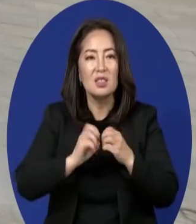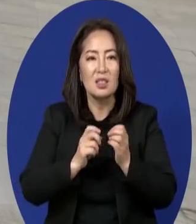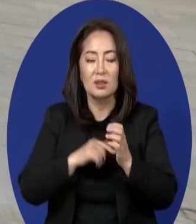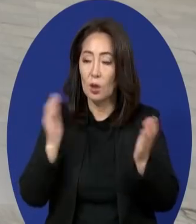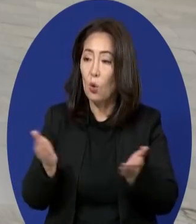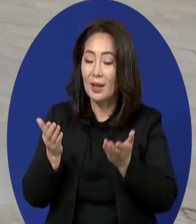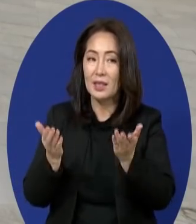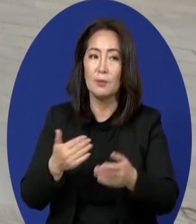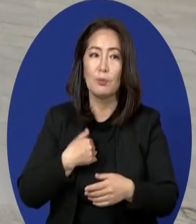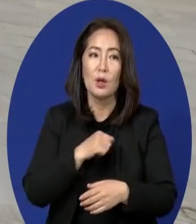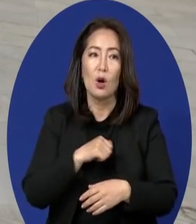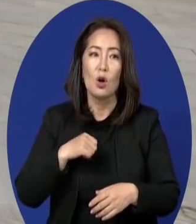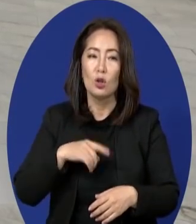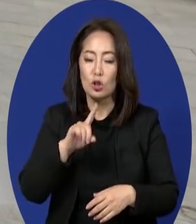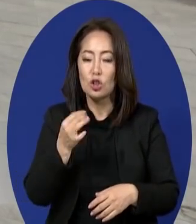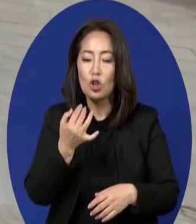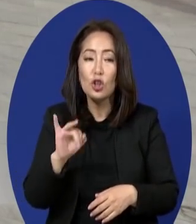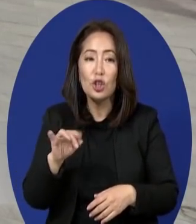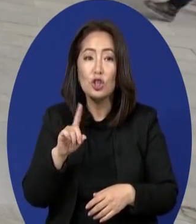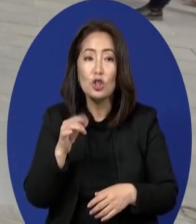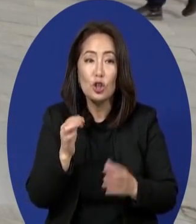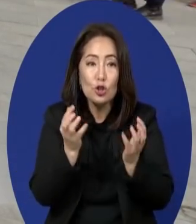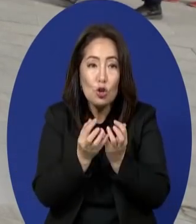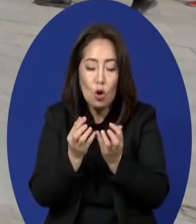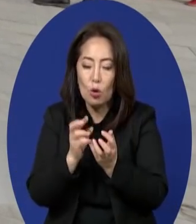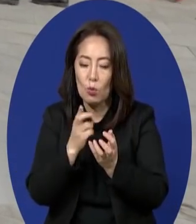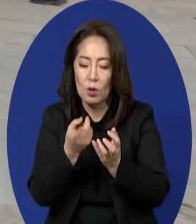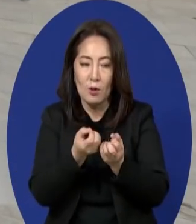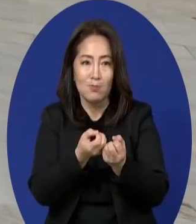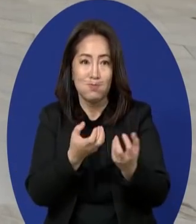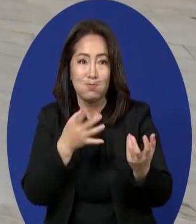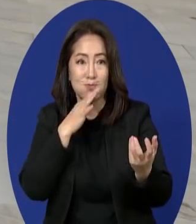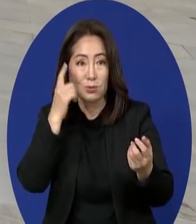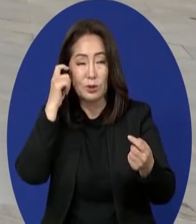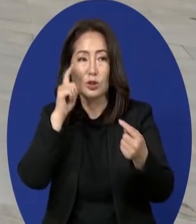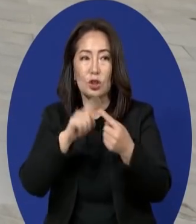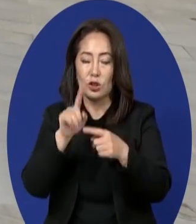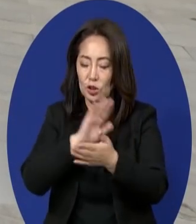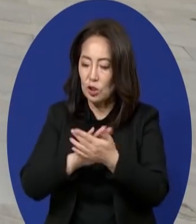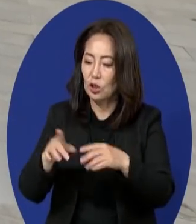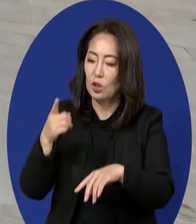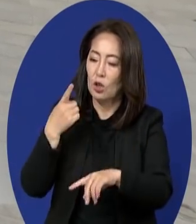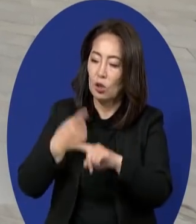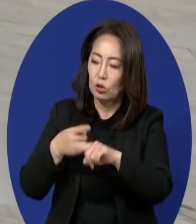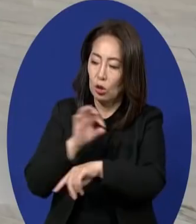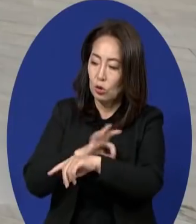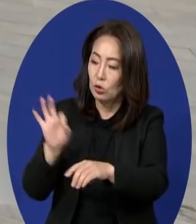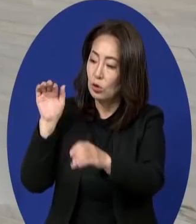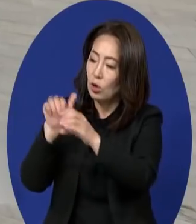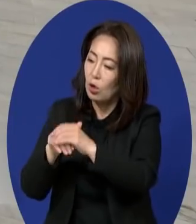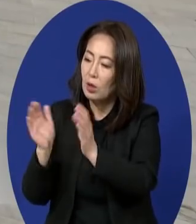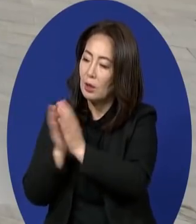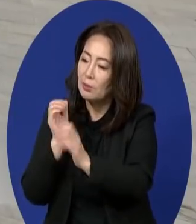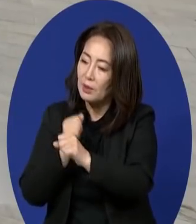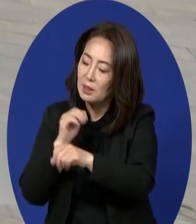байна. Миний хувьд тэгээ зүгийн аж ахуйн цөөхөн бүл цөгийг өргөдгөх зорилготойгоор шинэ хөдөө төслийнхэнтэй хамтран